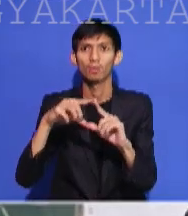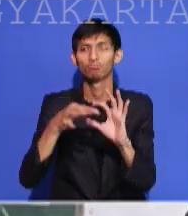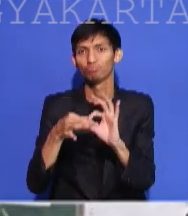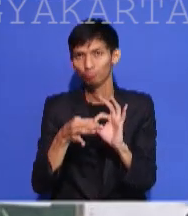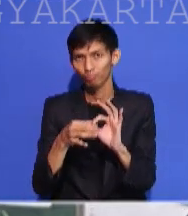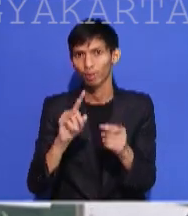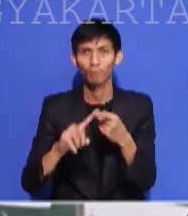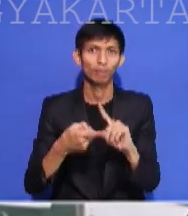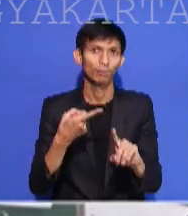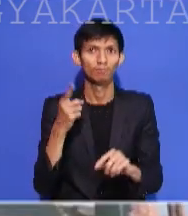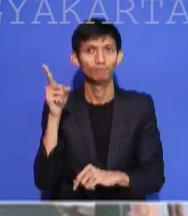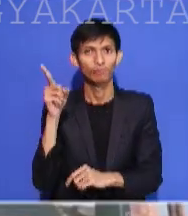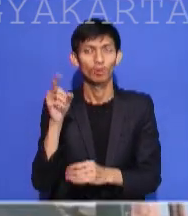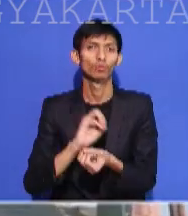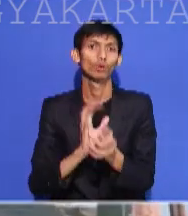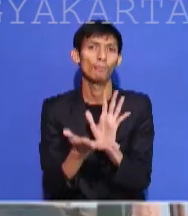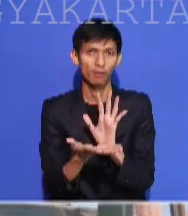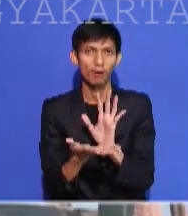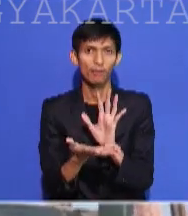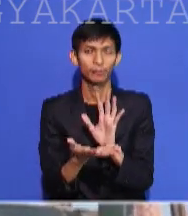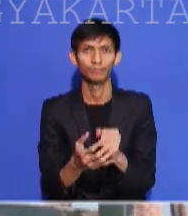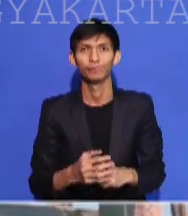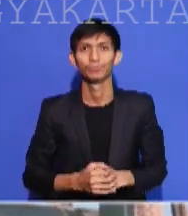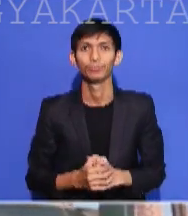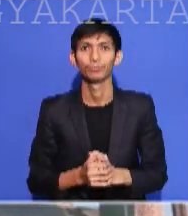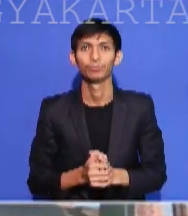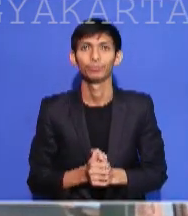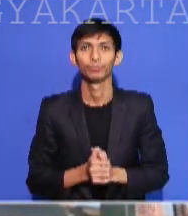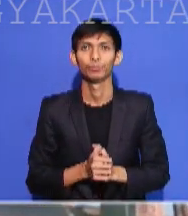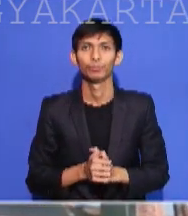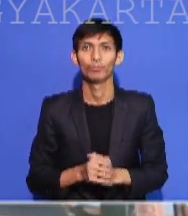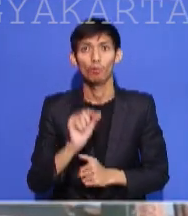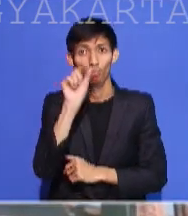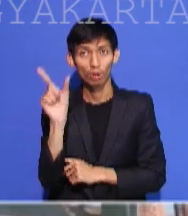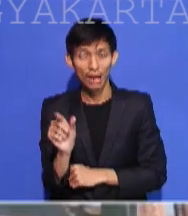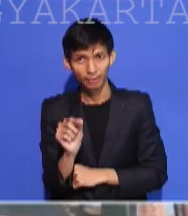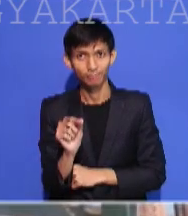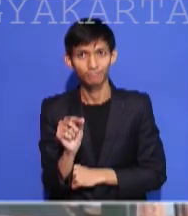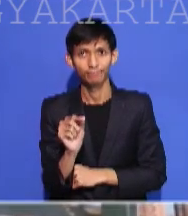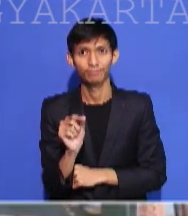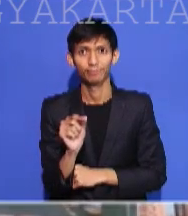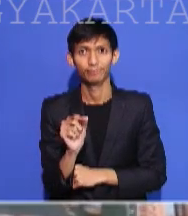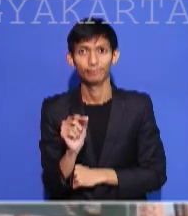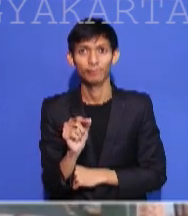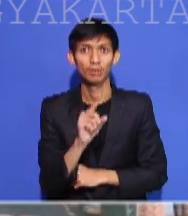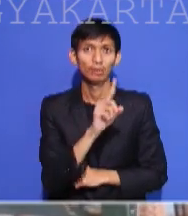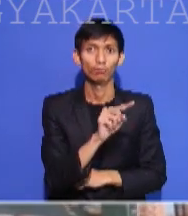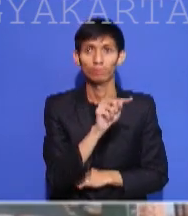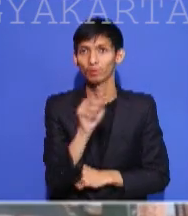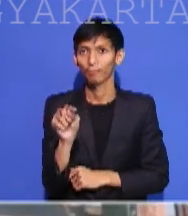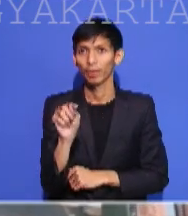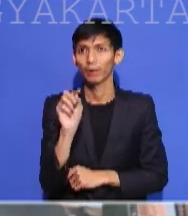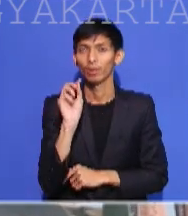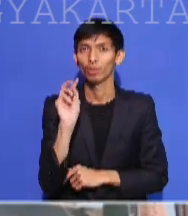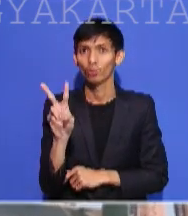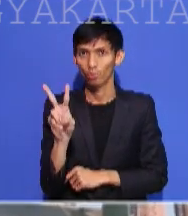ada di sana sama di Surabaya untuk setiap bulannya itu minimal ee 1 sampai 2 kuintal itu